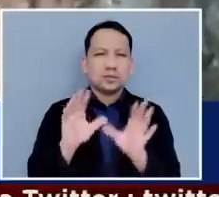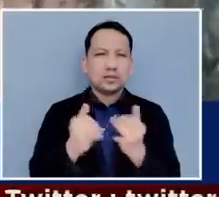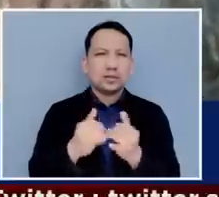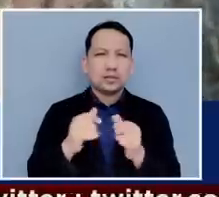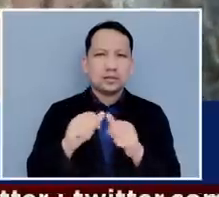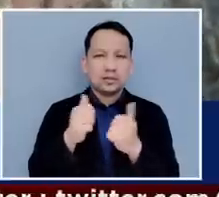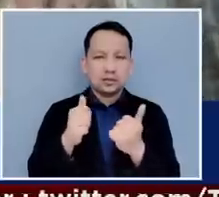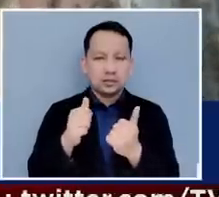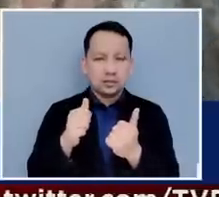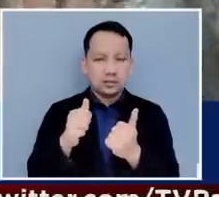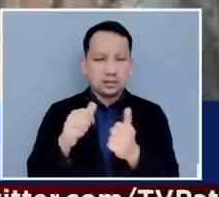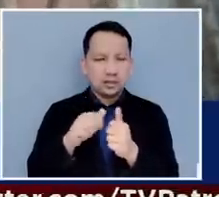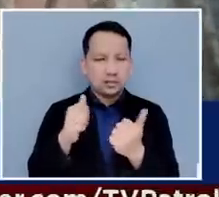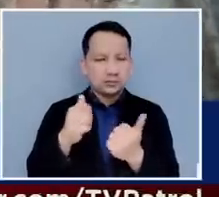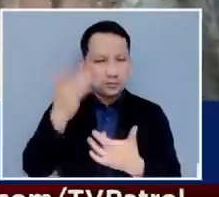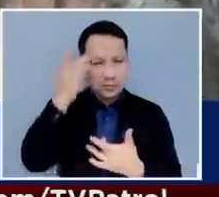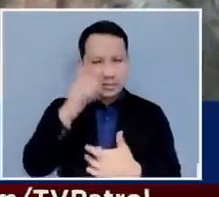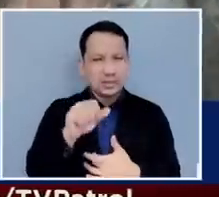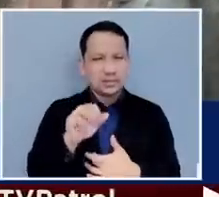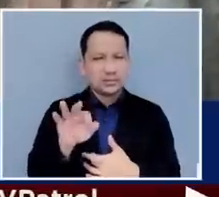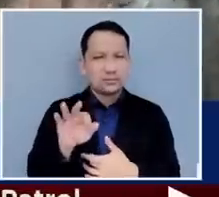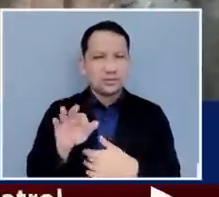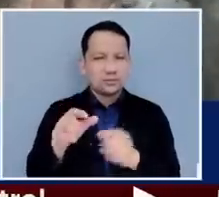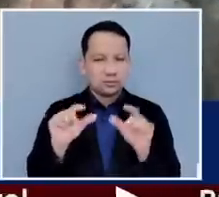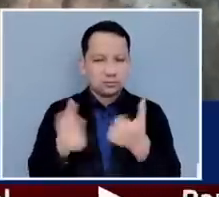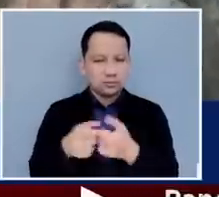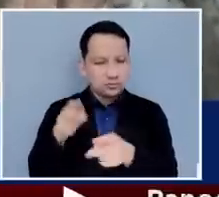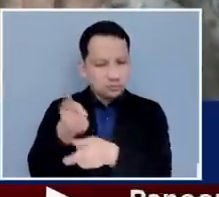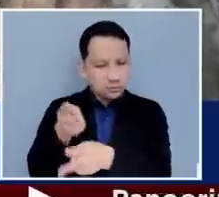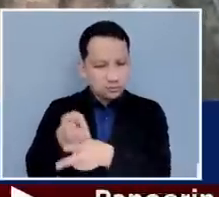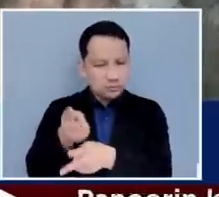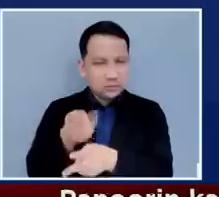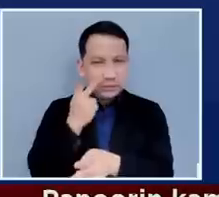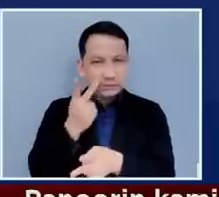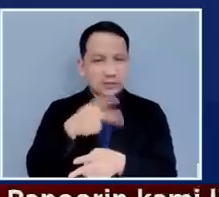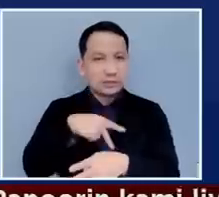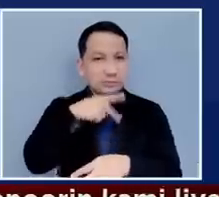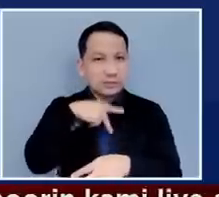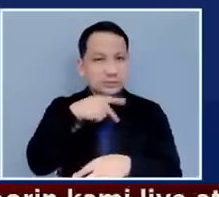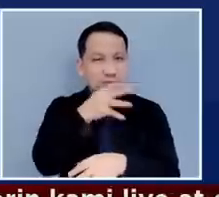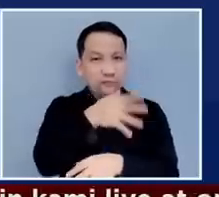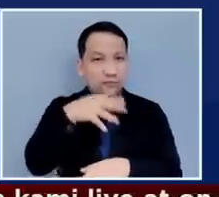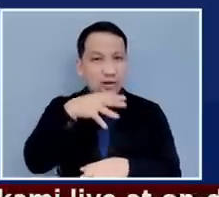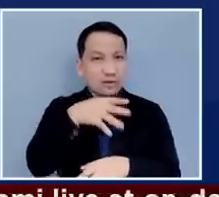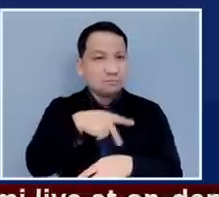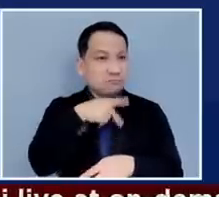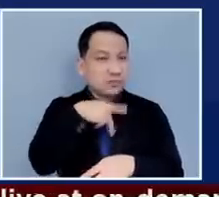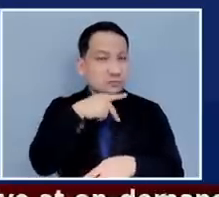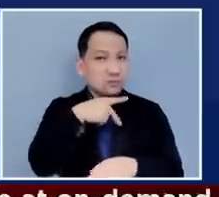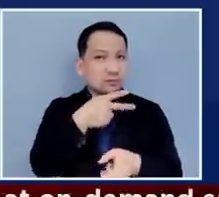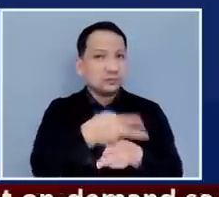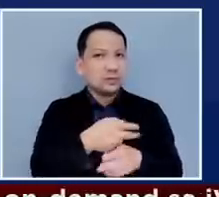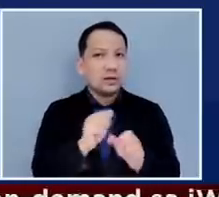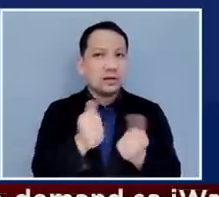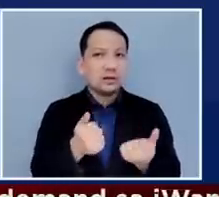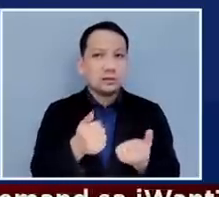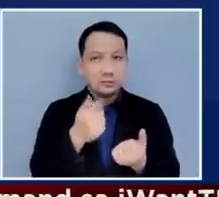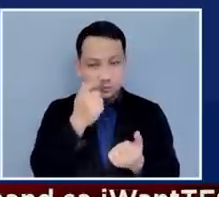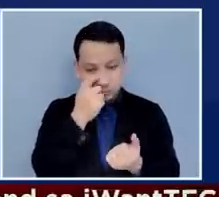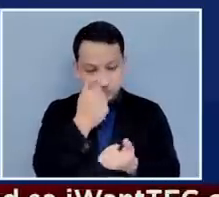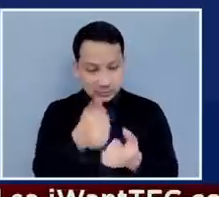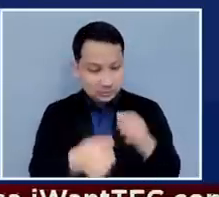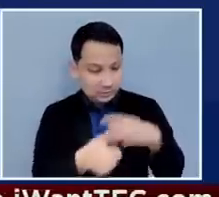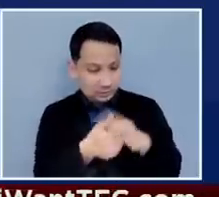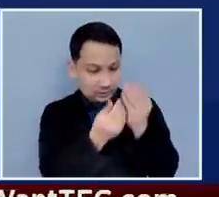para magsagawa ng surveillance at monitoring sa mga babuyan. We will show you how to come up